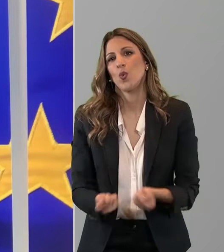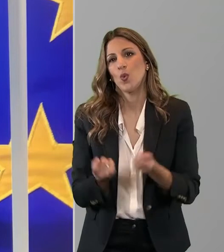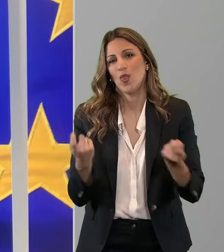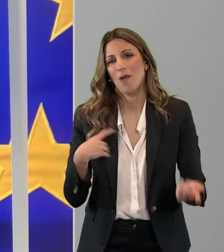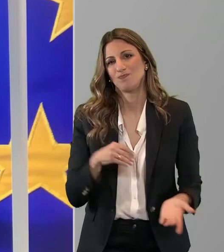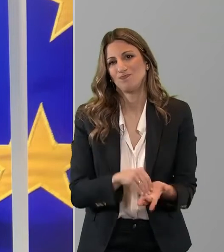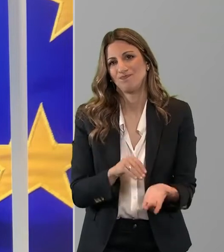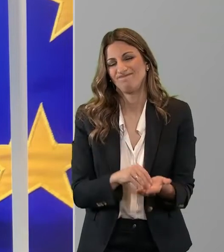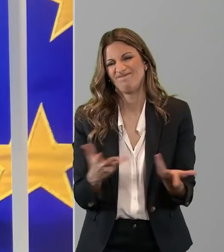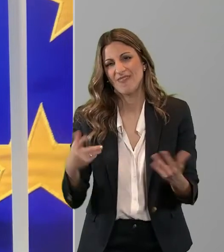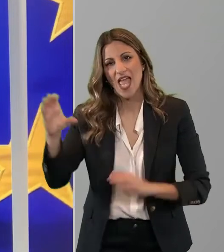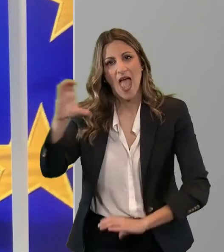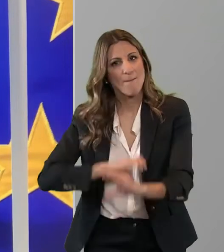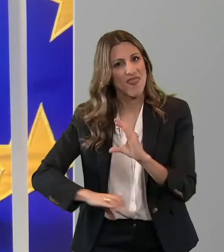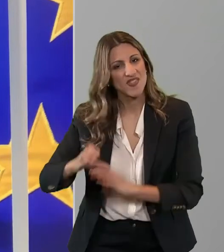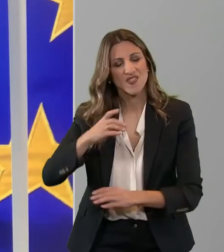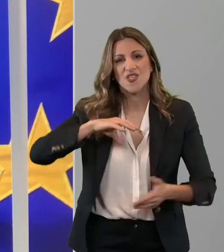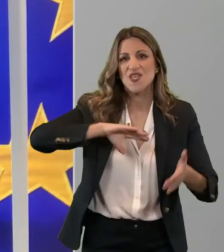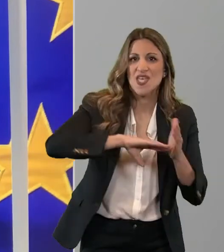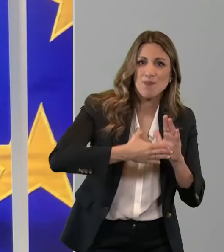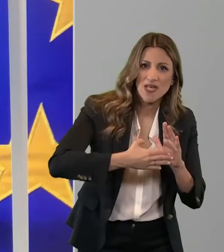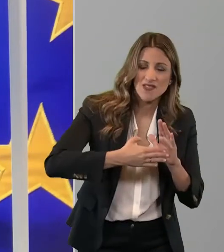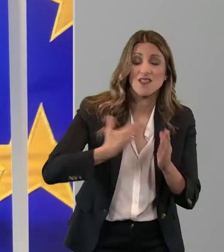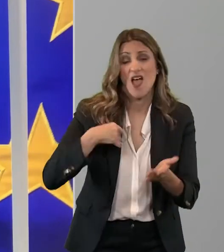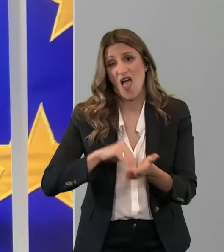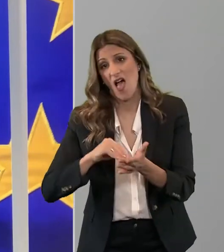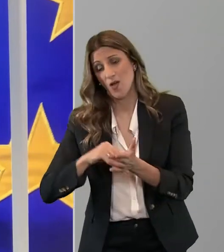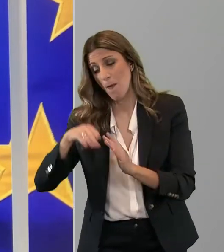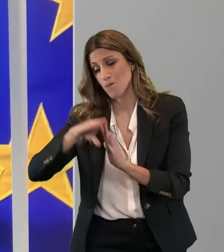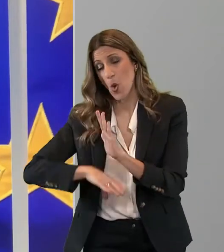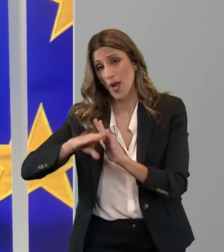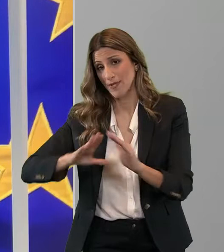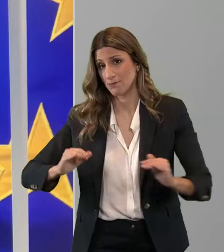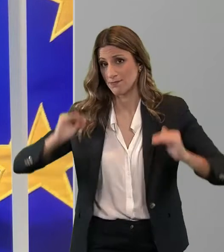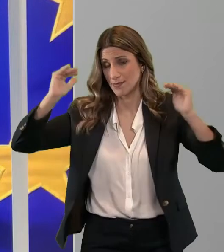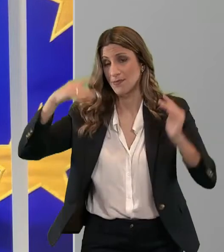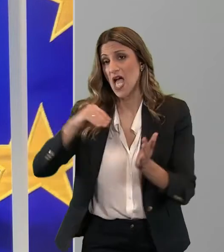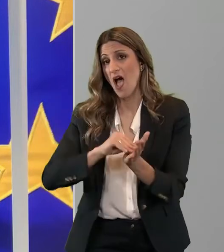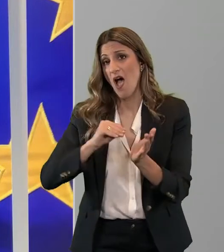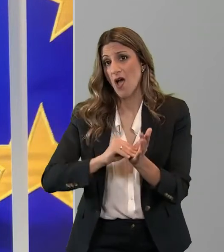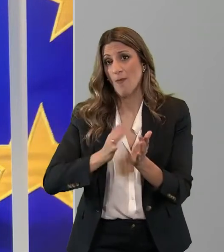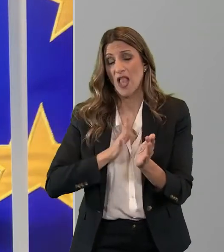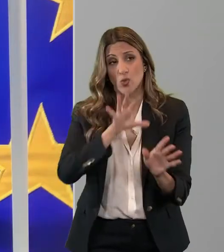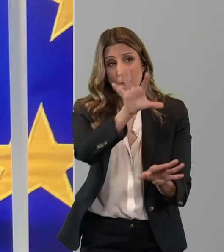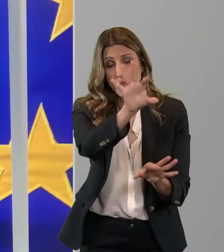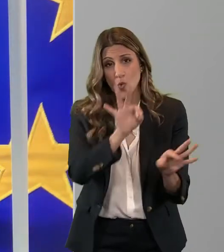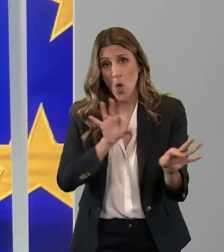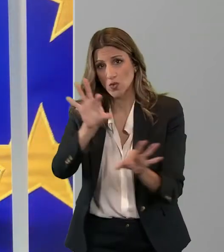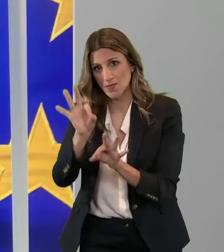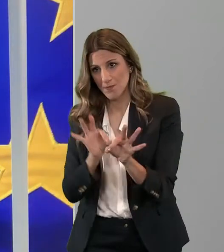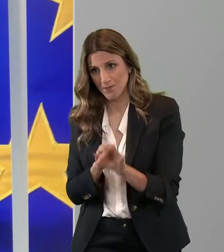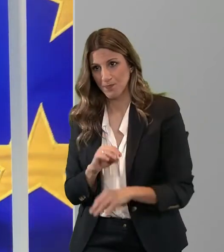πολύ μεγάλες επενδύσεις σε υποδομές και στην αναβάθμιση του εργατικού δυναμικού. Ο